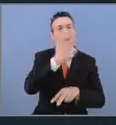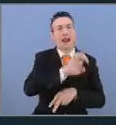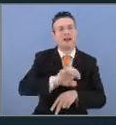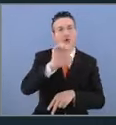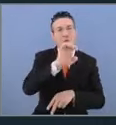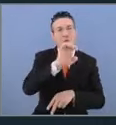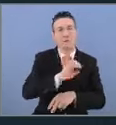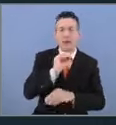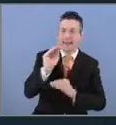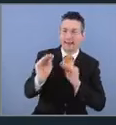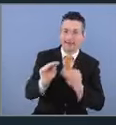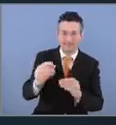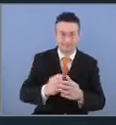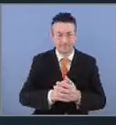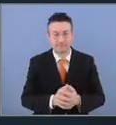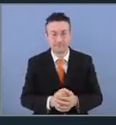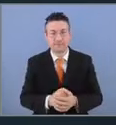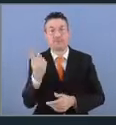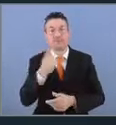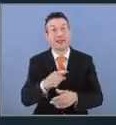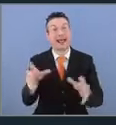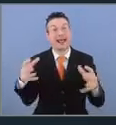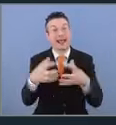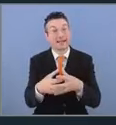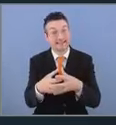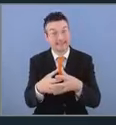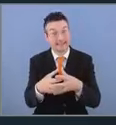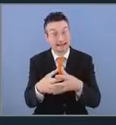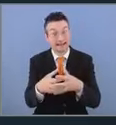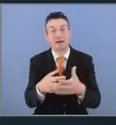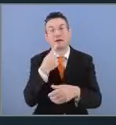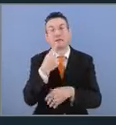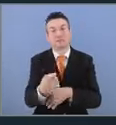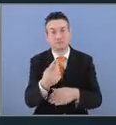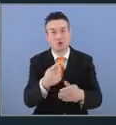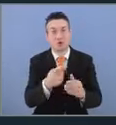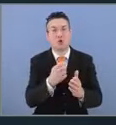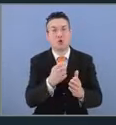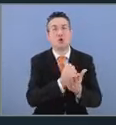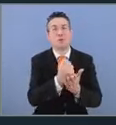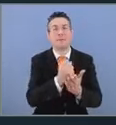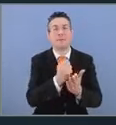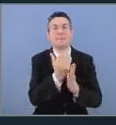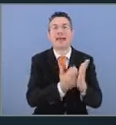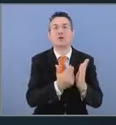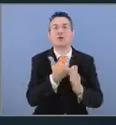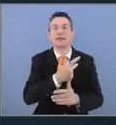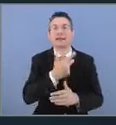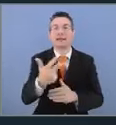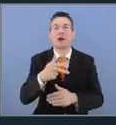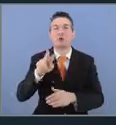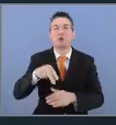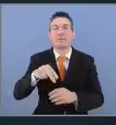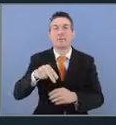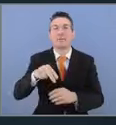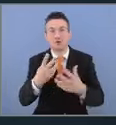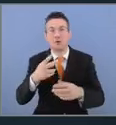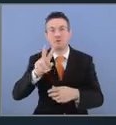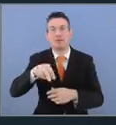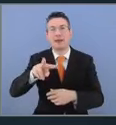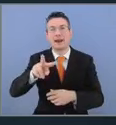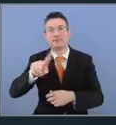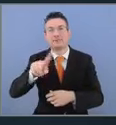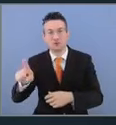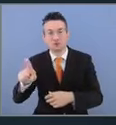A proposito di cluster, cito, che è un documento molto importante, il suo piano triennale del 2019-2021, attraverso il quale il cluster ha